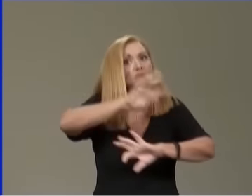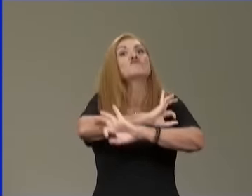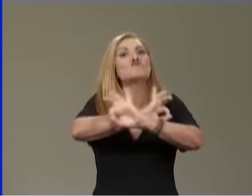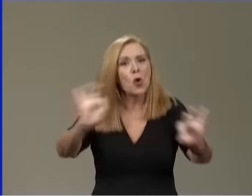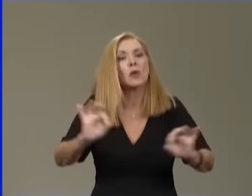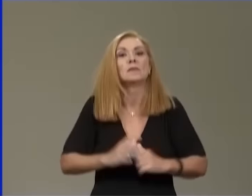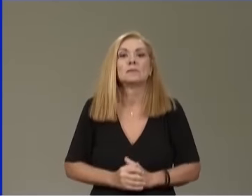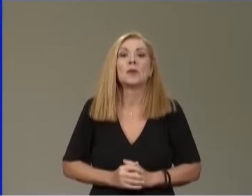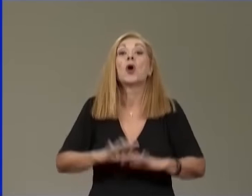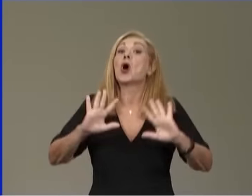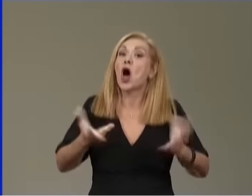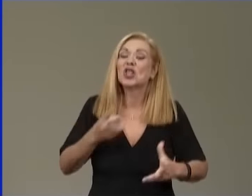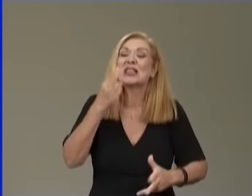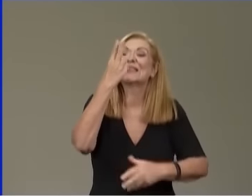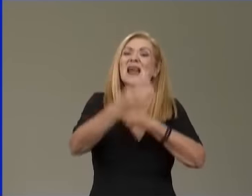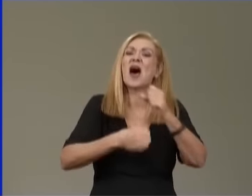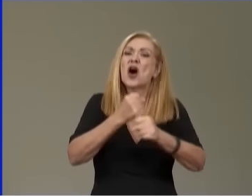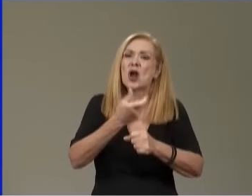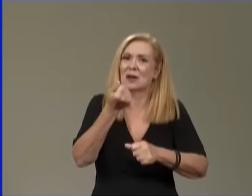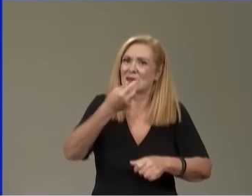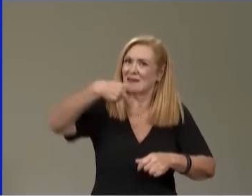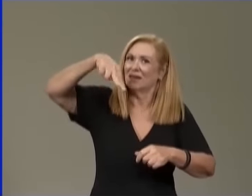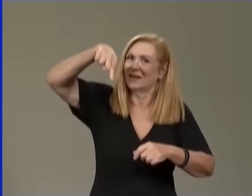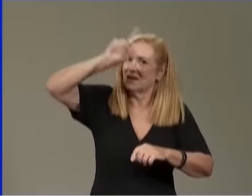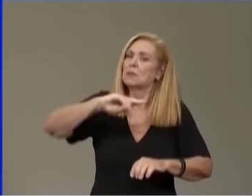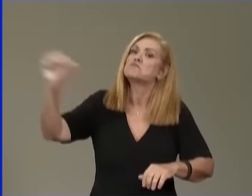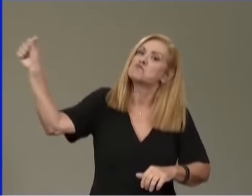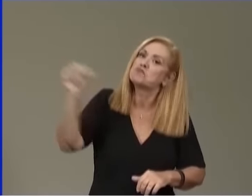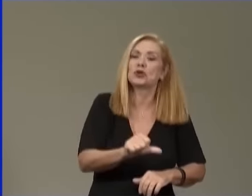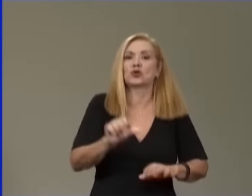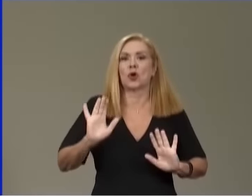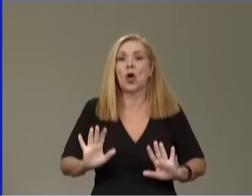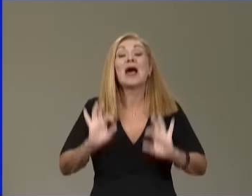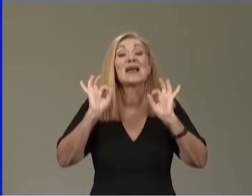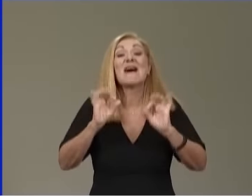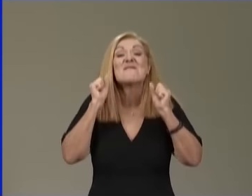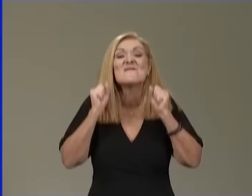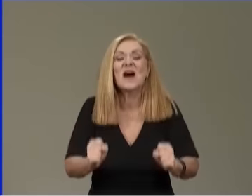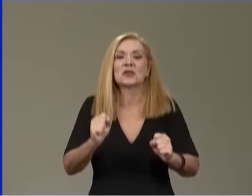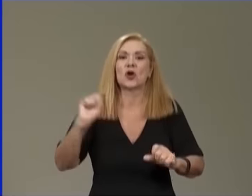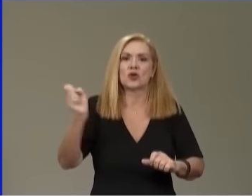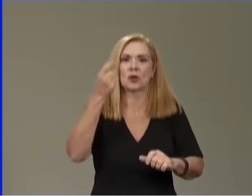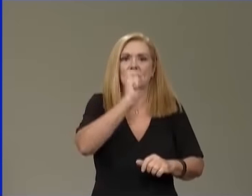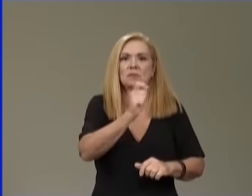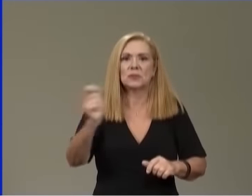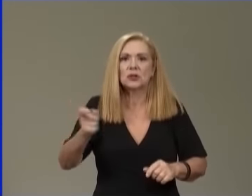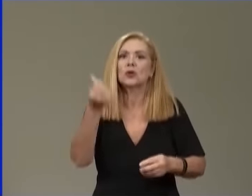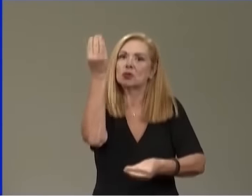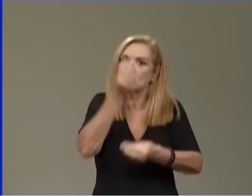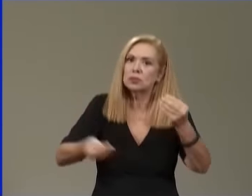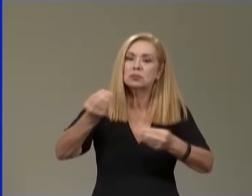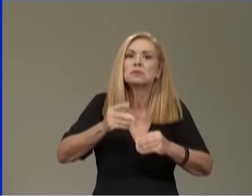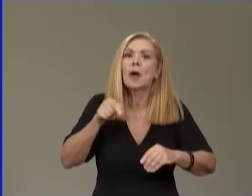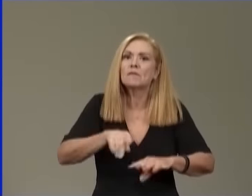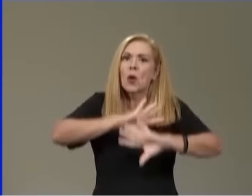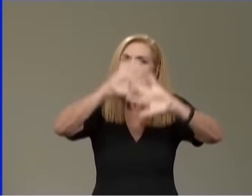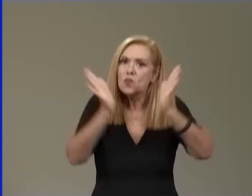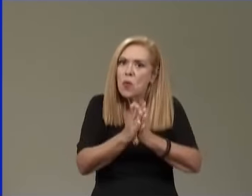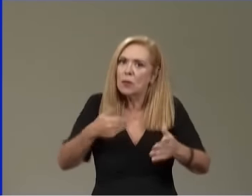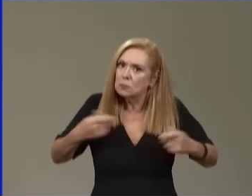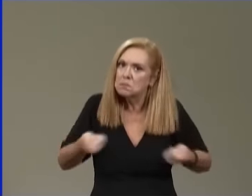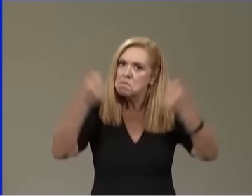θα επανέλθουν οι τριετίες, ενώ θα αναβαθμιστεί εκ νέου βασικός μισθός. Όλα αυτά έγιναν πράξη. Αλλά